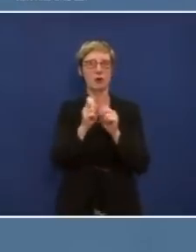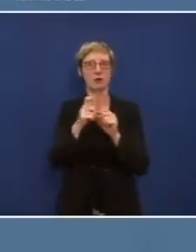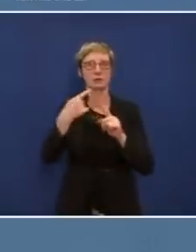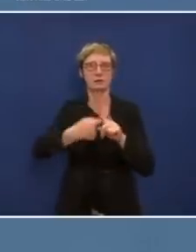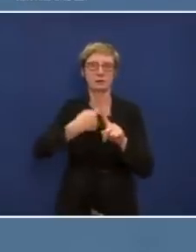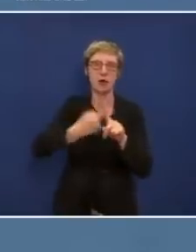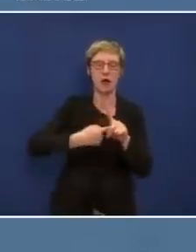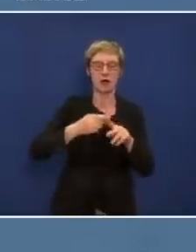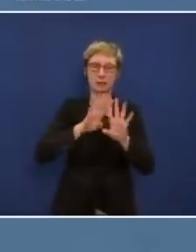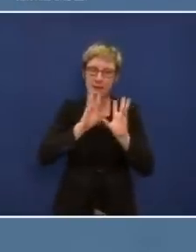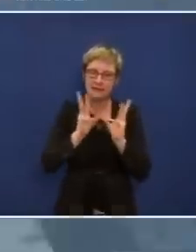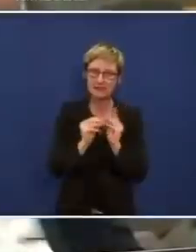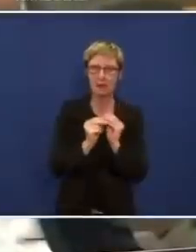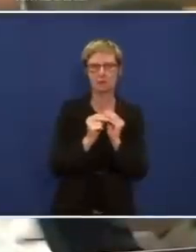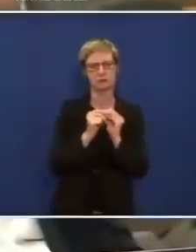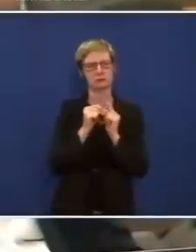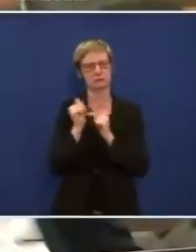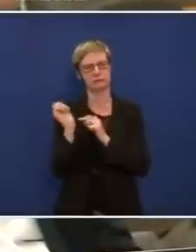Infektionsepidemiologie eine Rolle spielt.